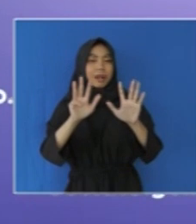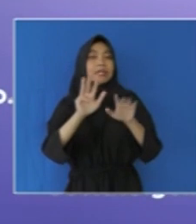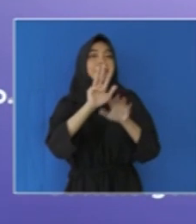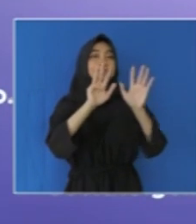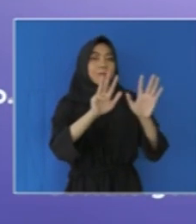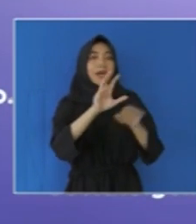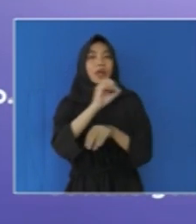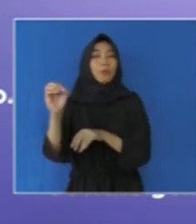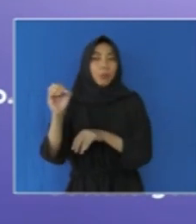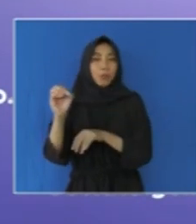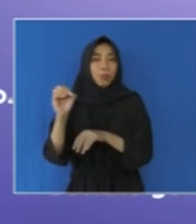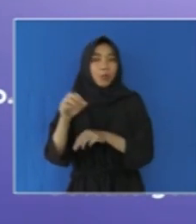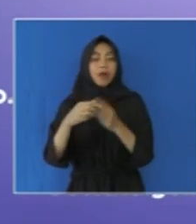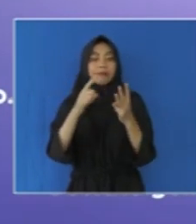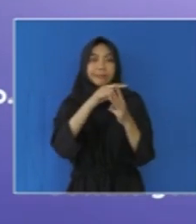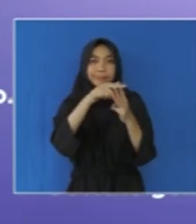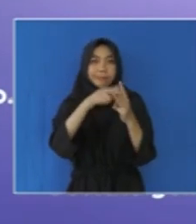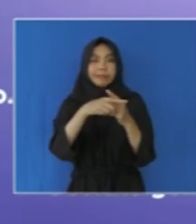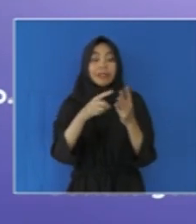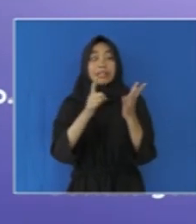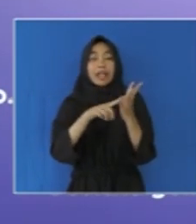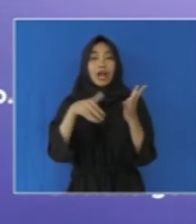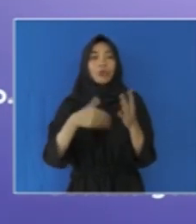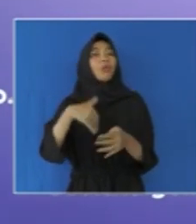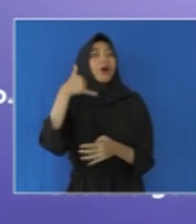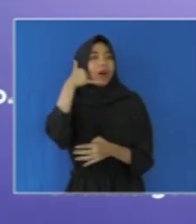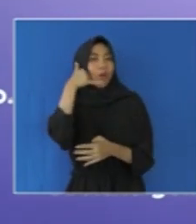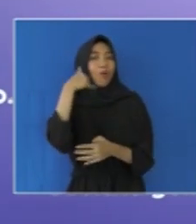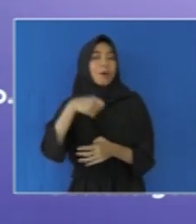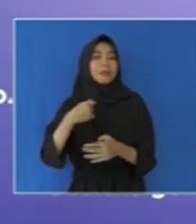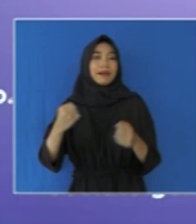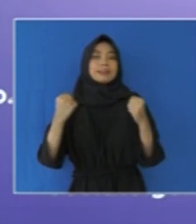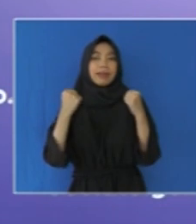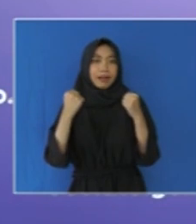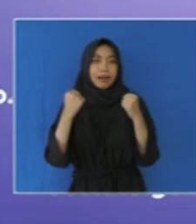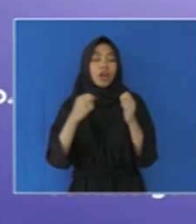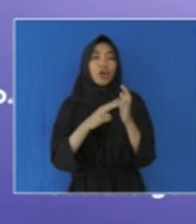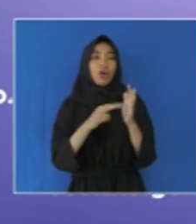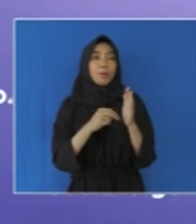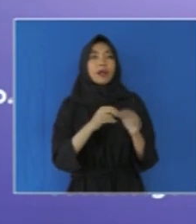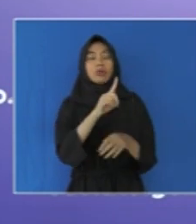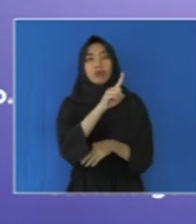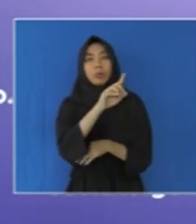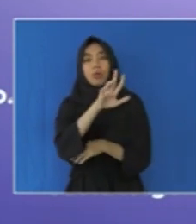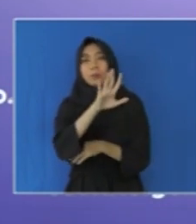399 ribu rupiah Hai juga dialog m-cash berada di